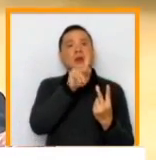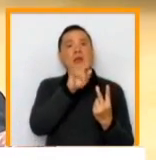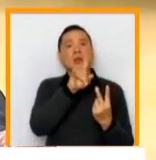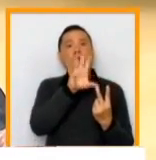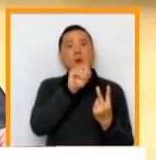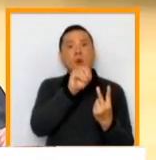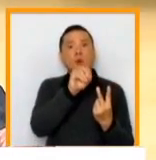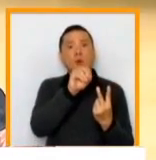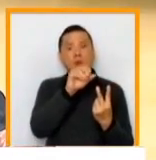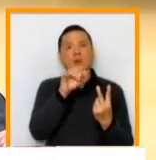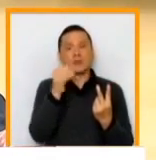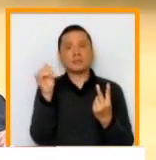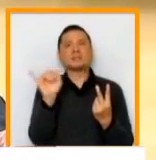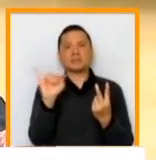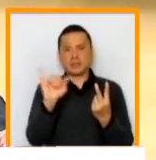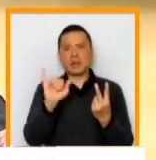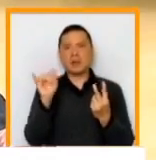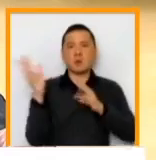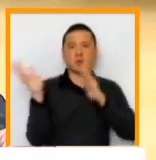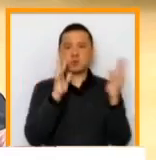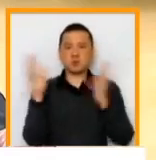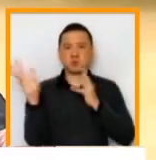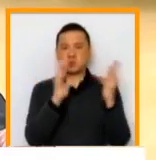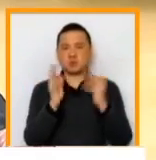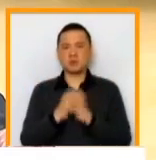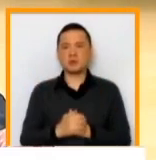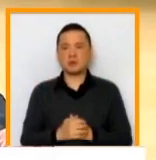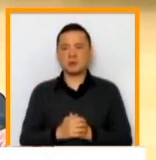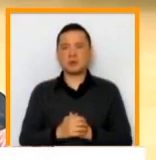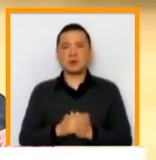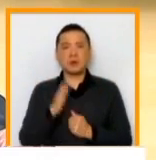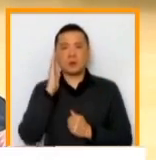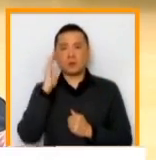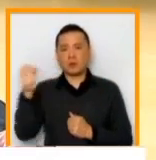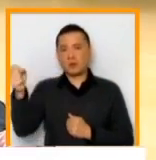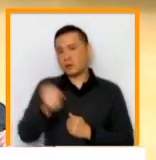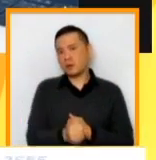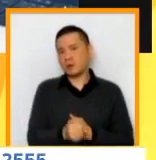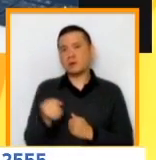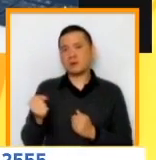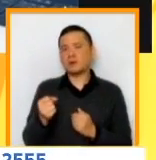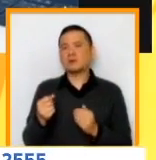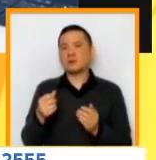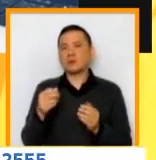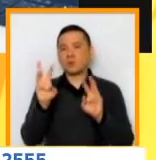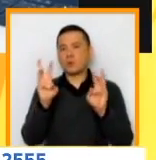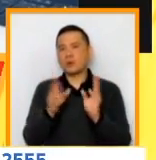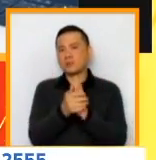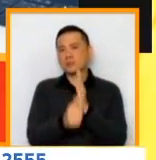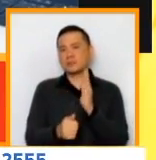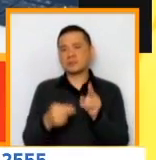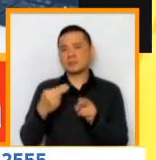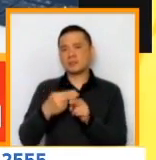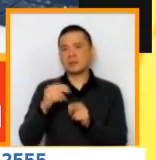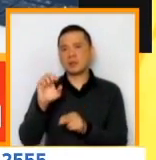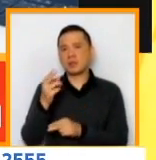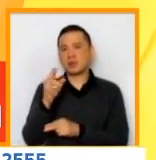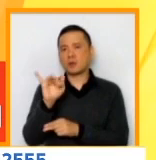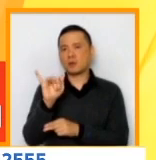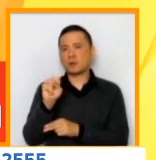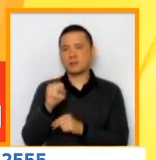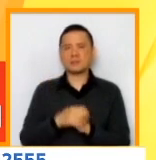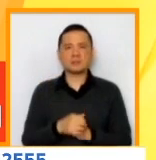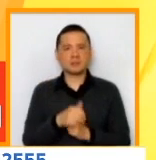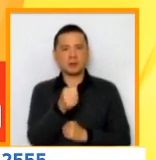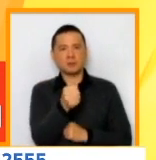ring typhoon. Para sa detalye, makausap natin si PAGASA Senior Weather Specialist Chris Perez. Chris, good morning. Unahin natin